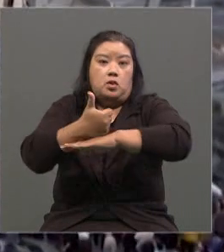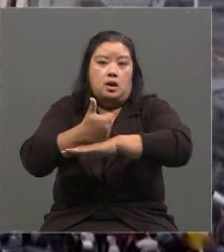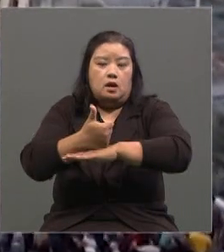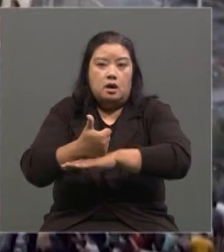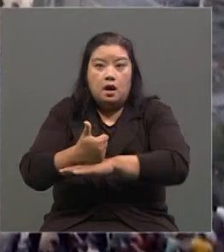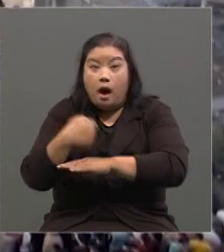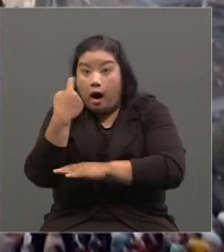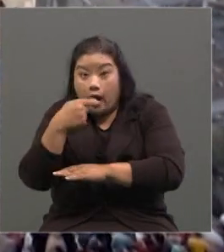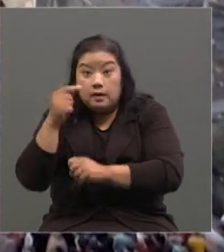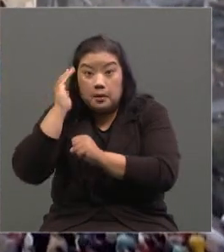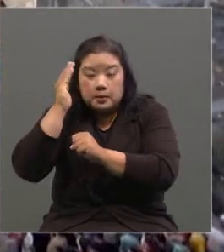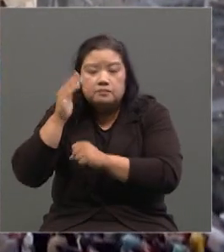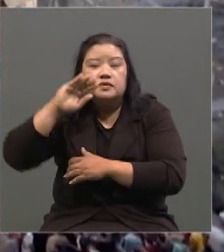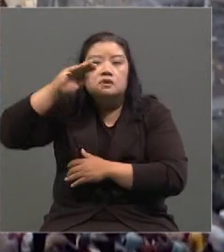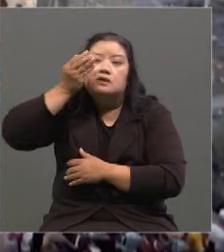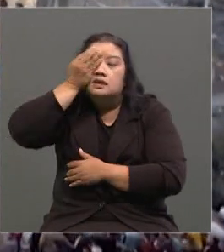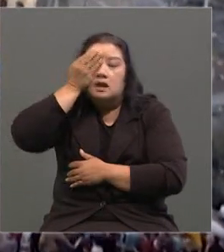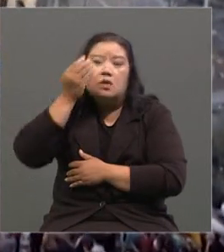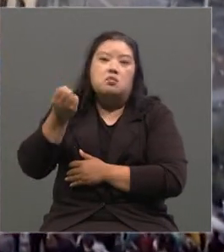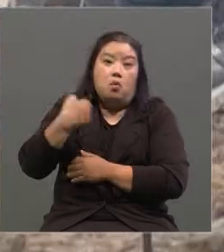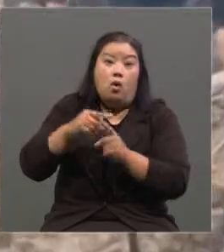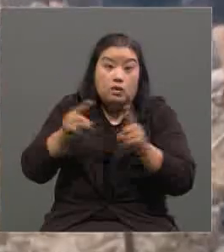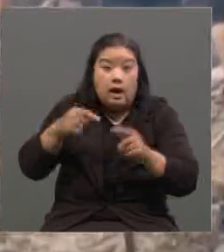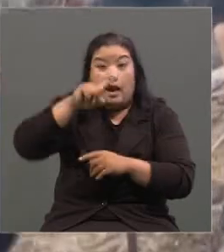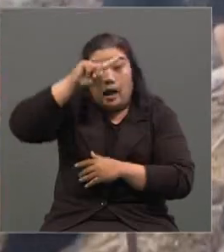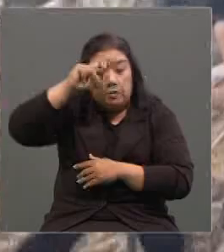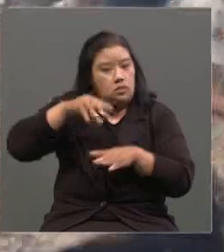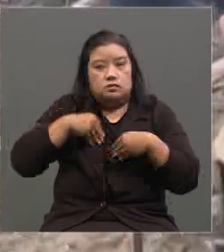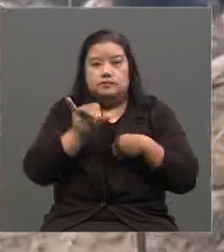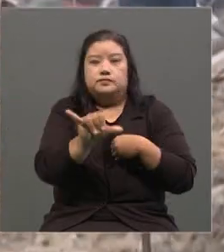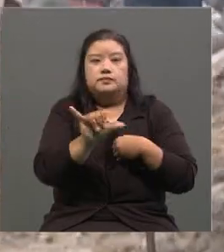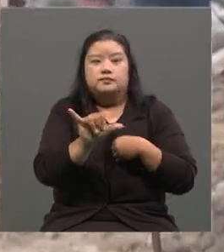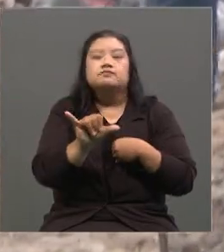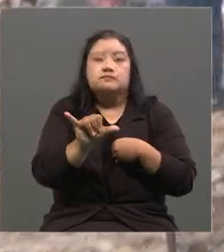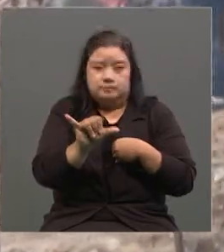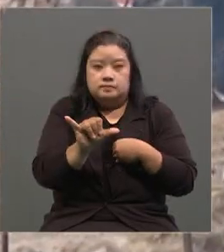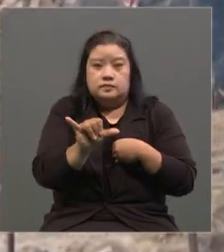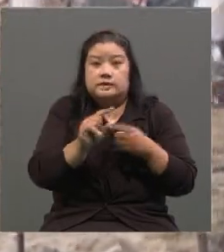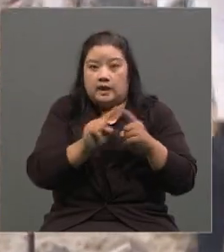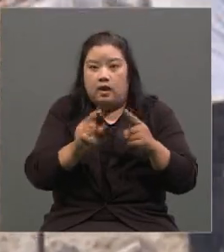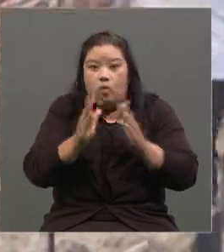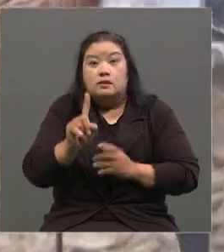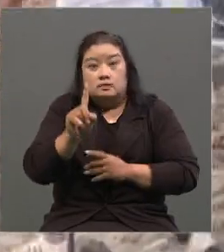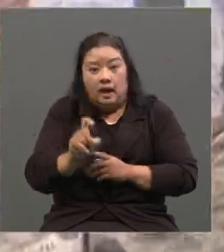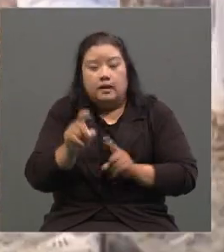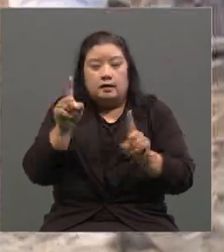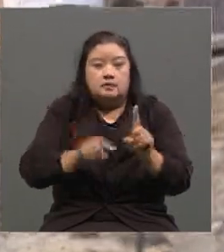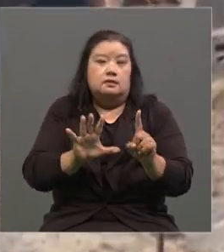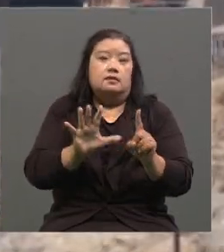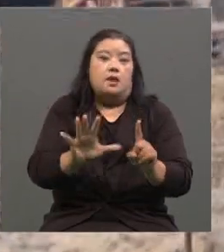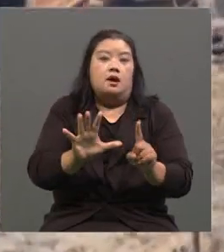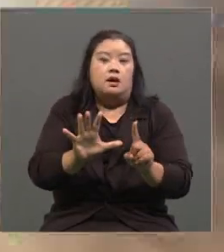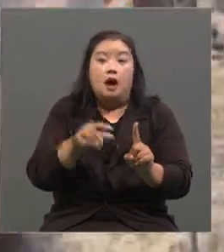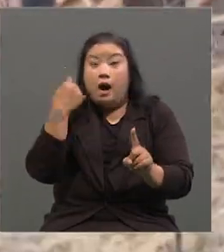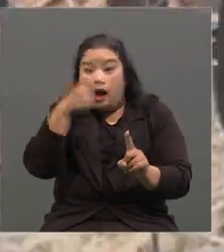ทางอิสราเอลเป็นเป็นคนบอกนะทางฮามาสยังไม่ได้ยืนยันข้อมูลนี้นะครับแต่เขาบอกว่า 1ใน 5คนที่เขาสังอาหารไป